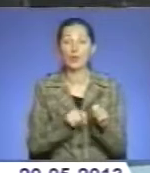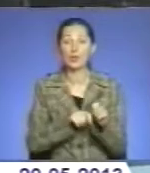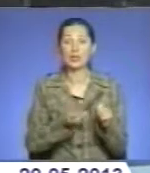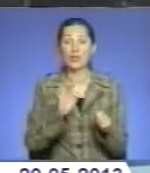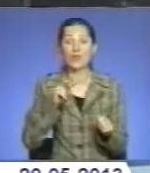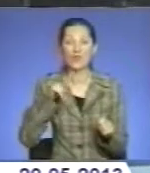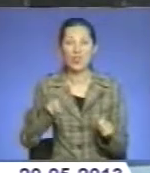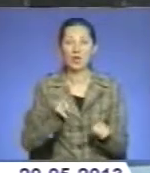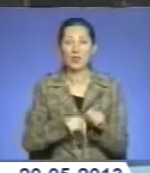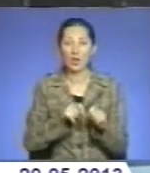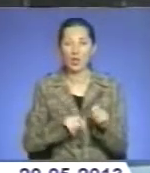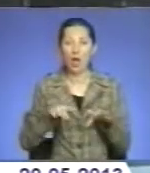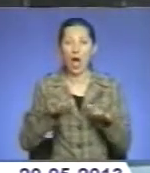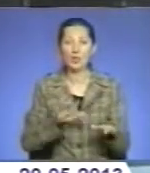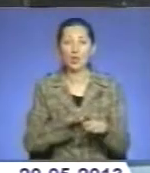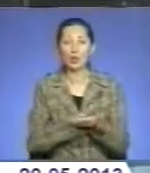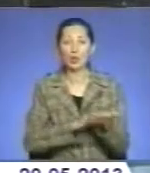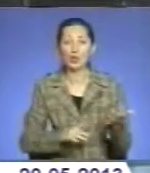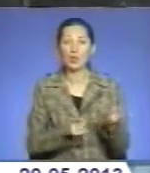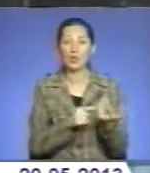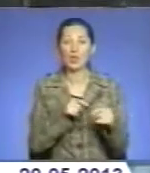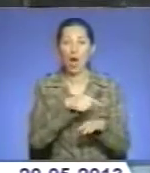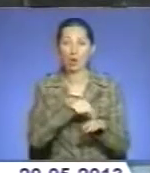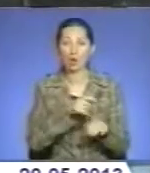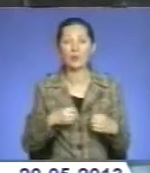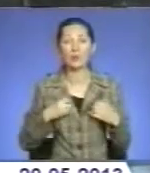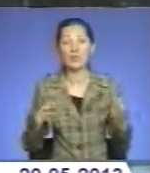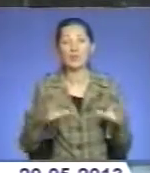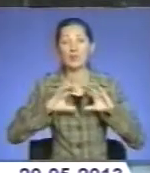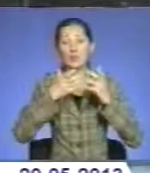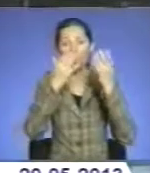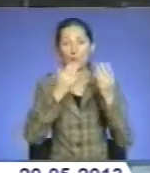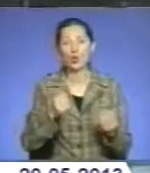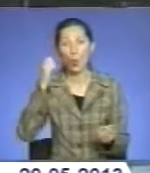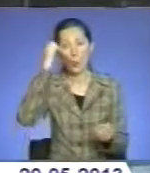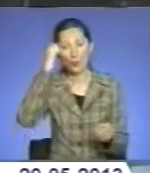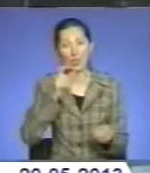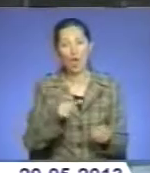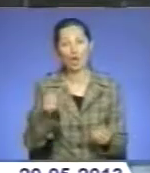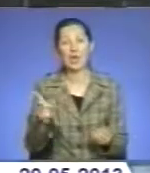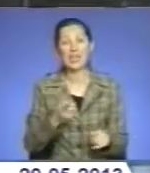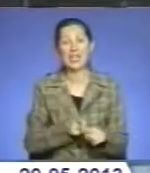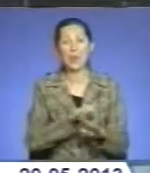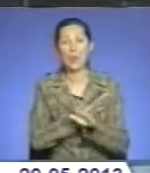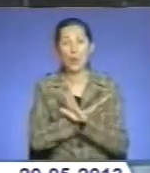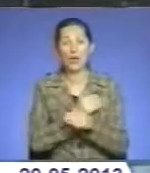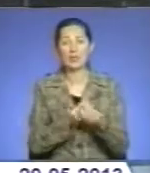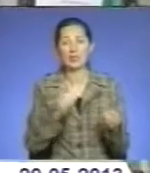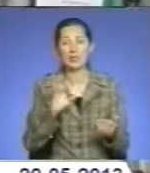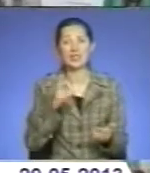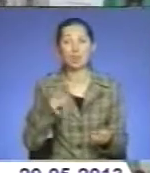ВІЛ-інфекцію. Акція тривала кілька годин. Її присвятили Всесвітньому дню пам'яті про людей, які померли від СНІДу. Детальніше у